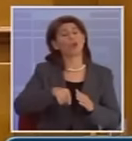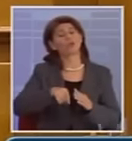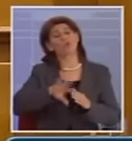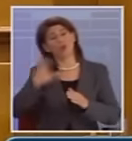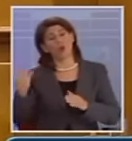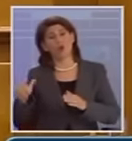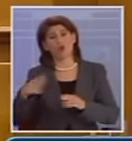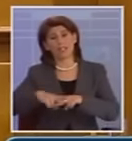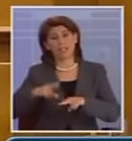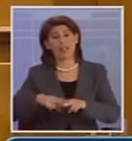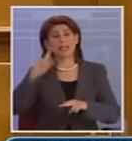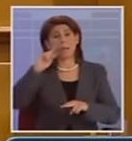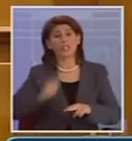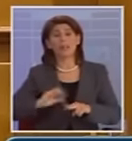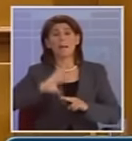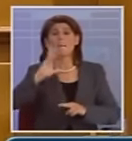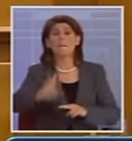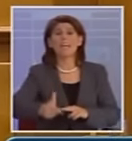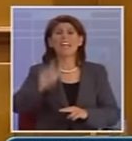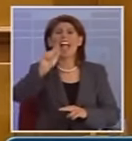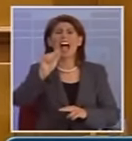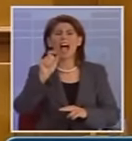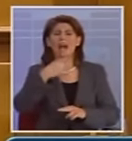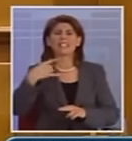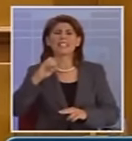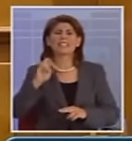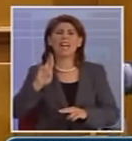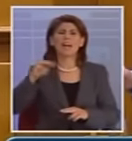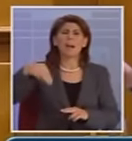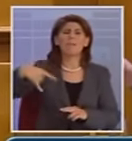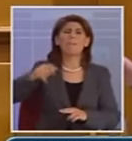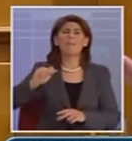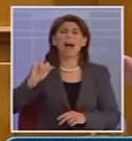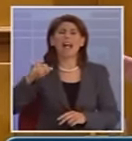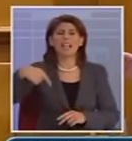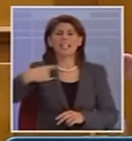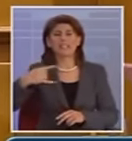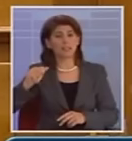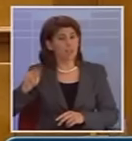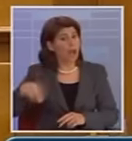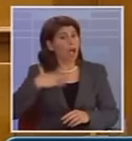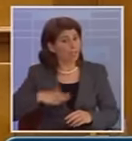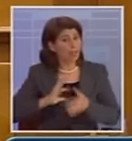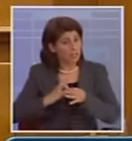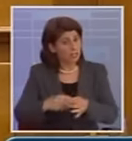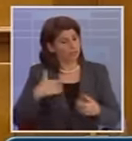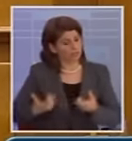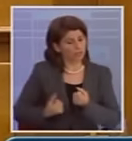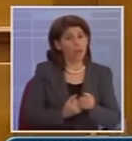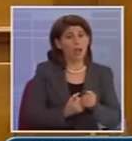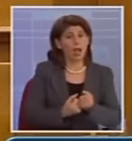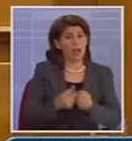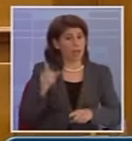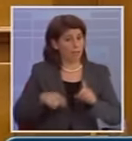Αζερμπαϊτζάν. Αν θέλετε να το συνεχίσετε αυτό, εμείς απολύτως είμαστε μαζί, θα σας στηρίξουμε. Αλλά από